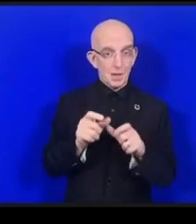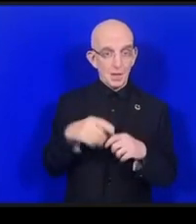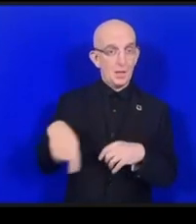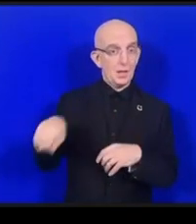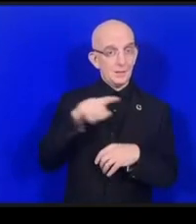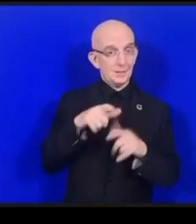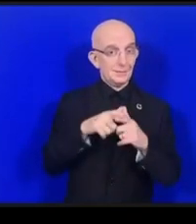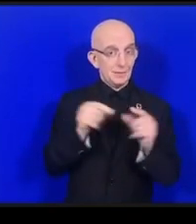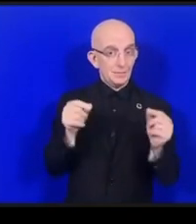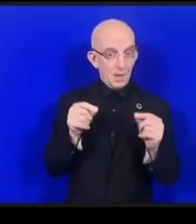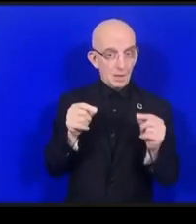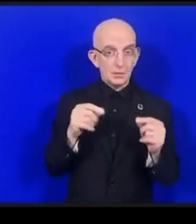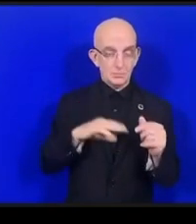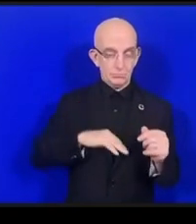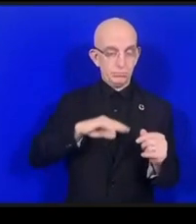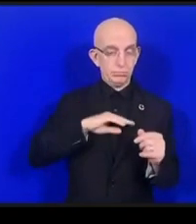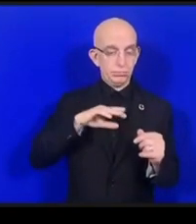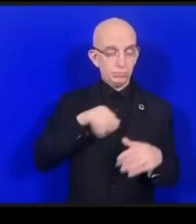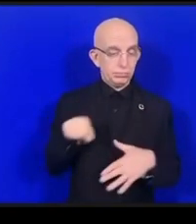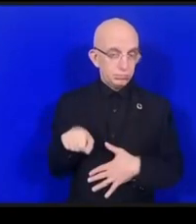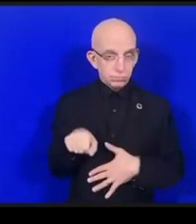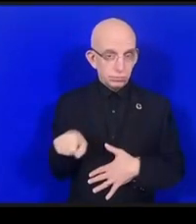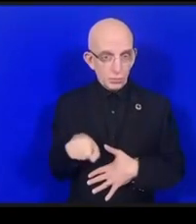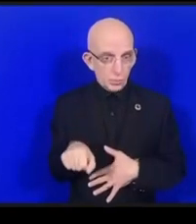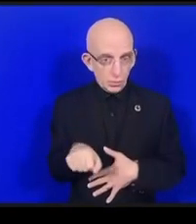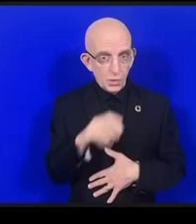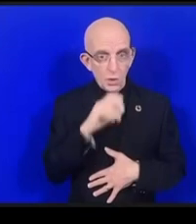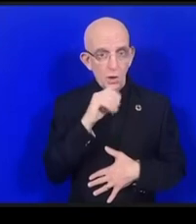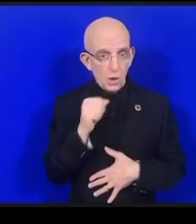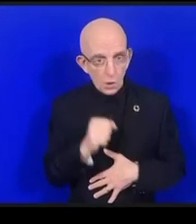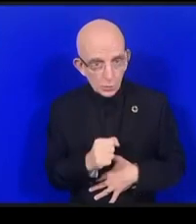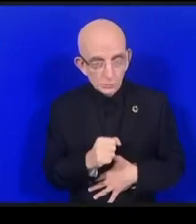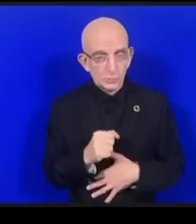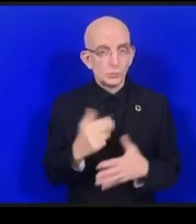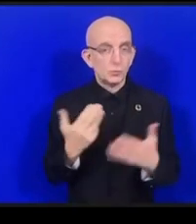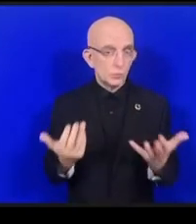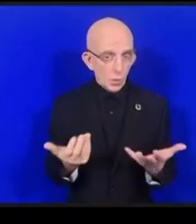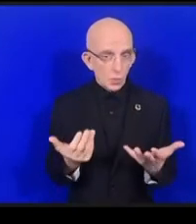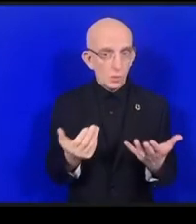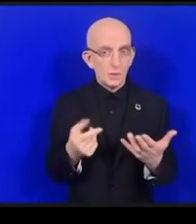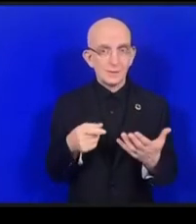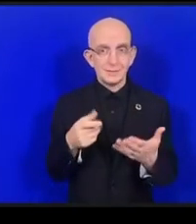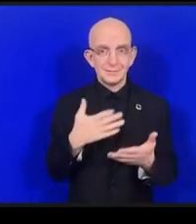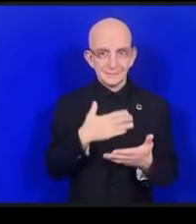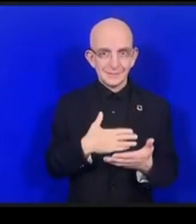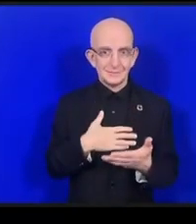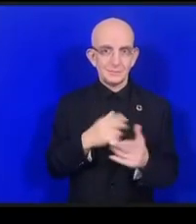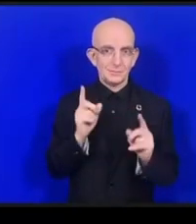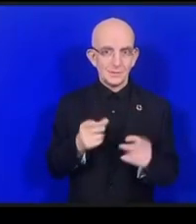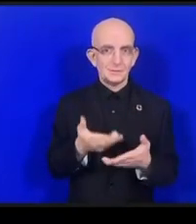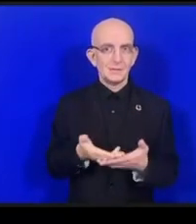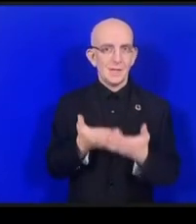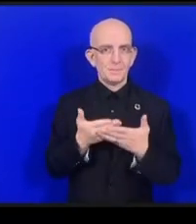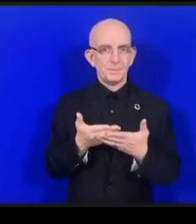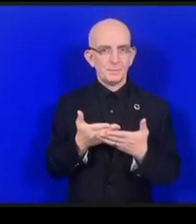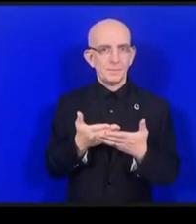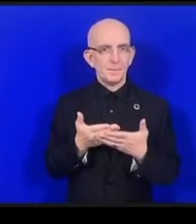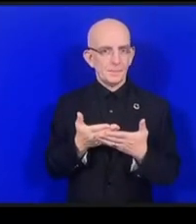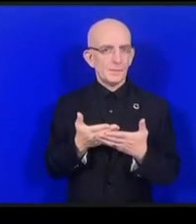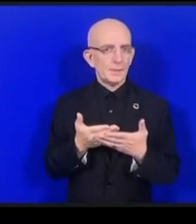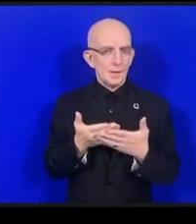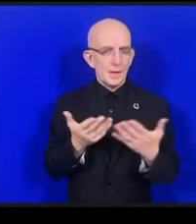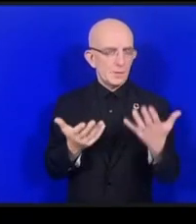сосуществовать в одном и том же человеке Кроме того в Японии пожилое население